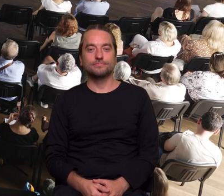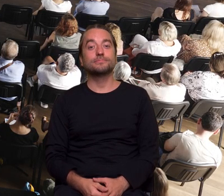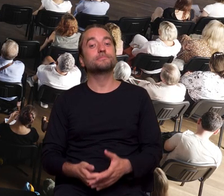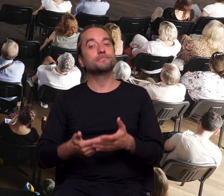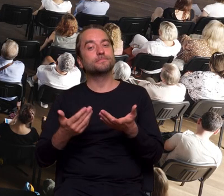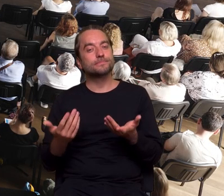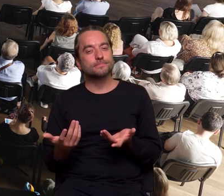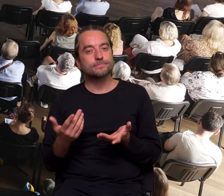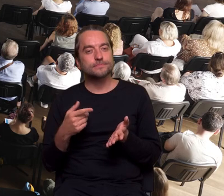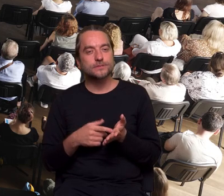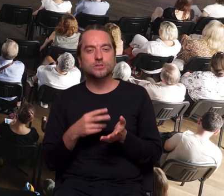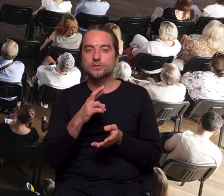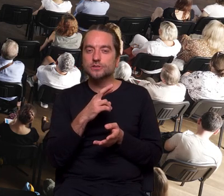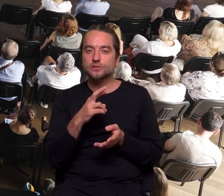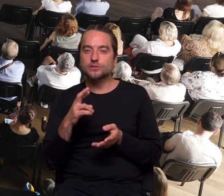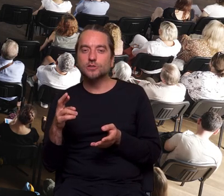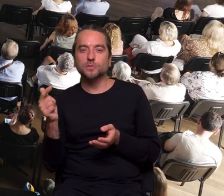czy należy robić przedmioty,